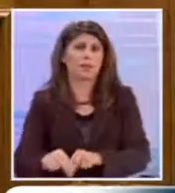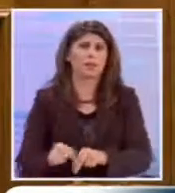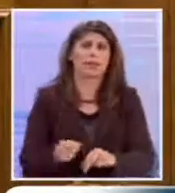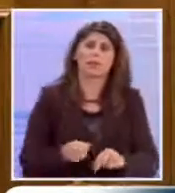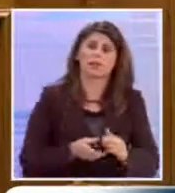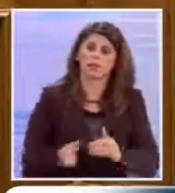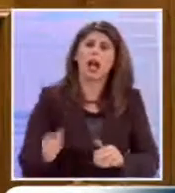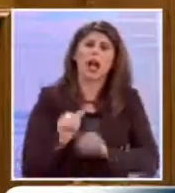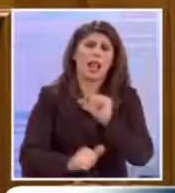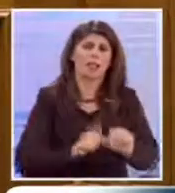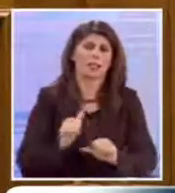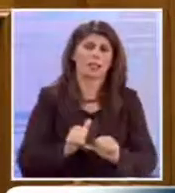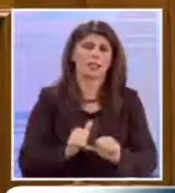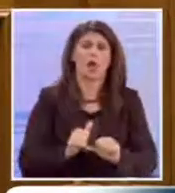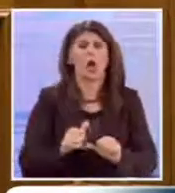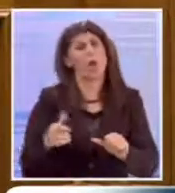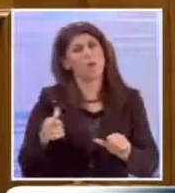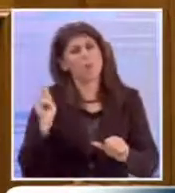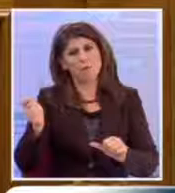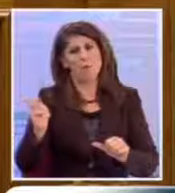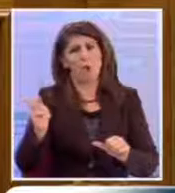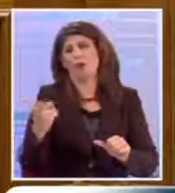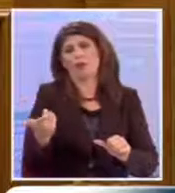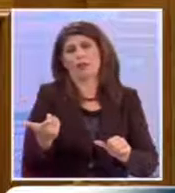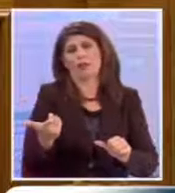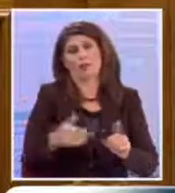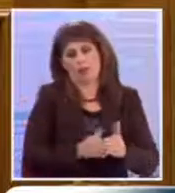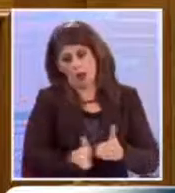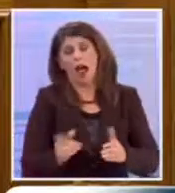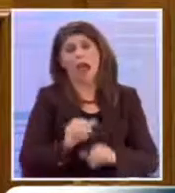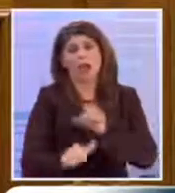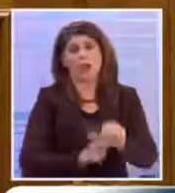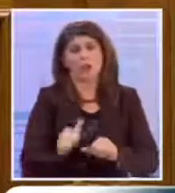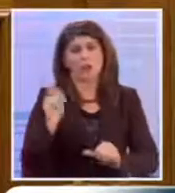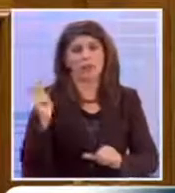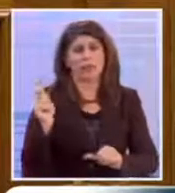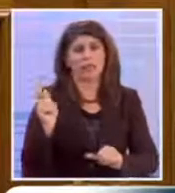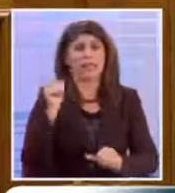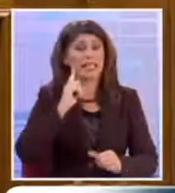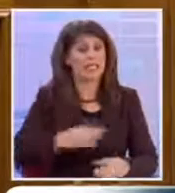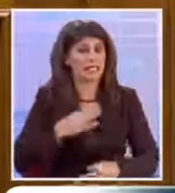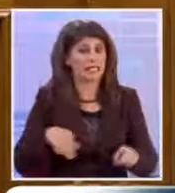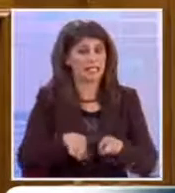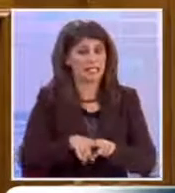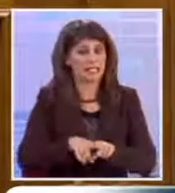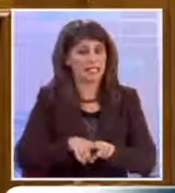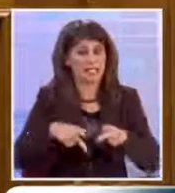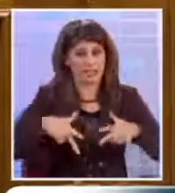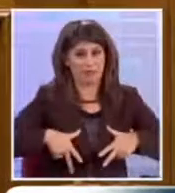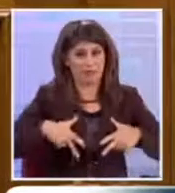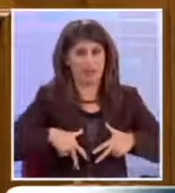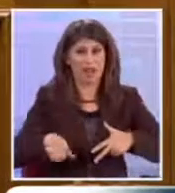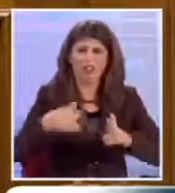προσφυγής αλλαγής πολιτικής πλεύσης. Και θέλω να σας πω το εξής, κυρίες και κύριοι, κυρίες και κυβέρνησης. Αν αυτό είναι το βάθος